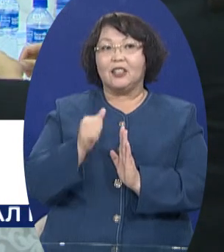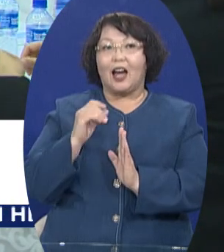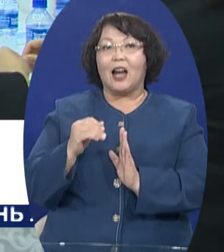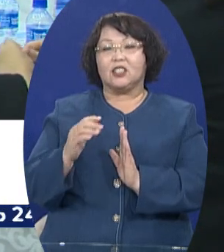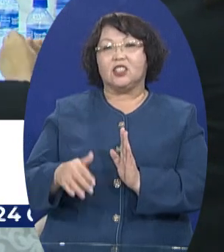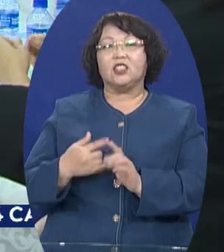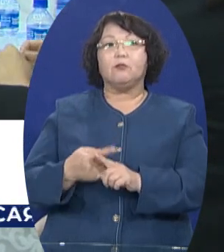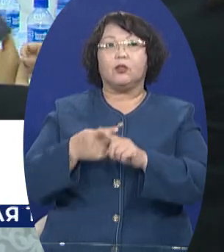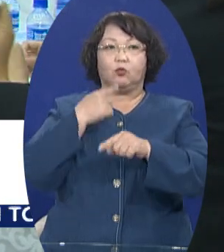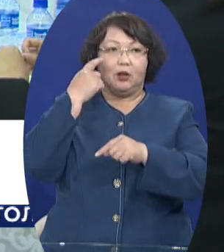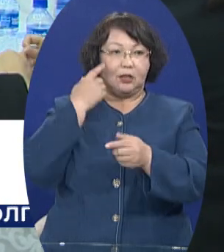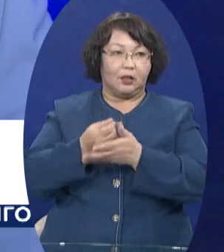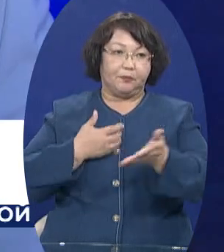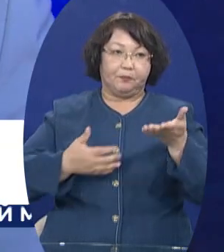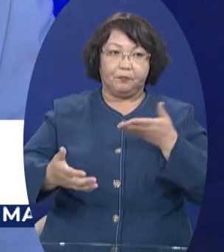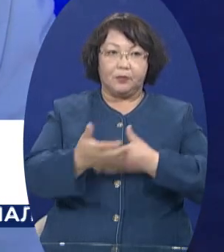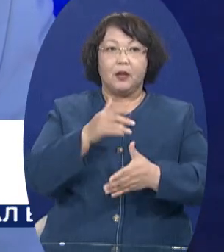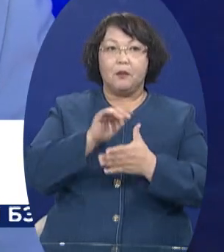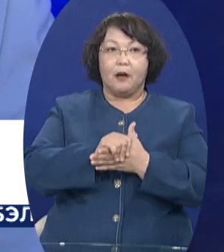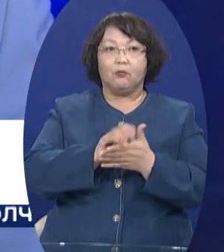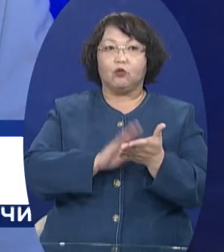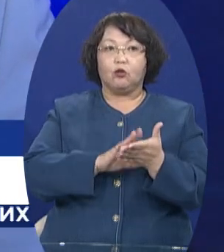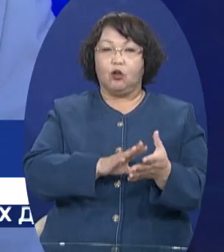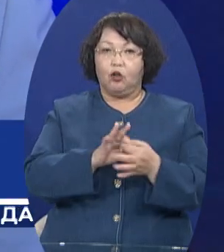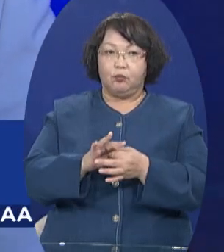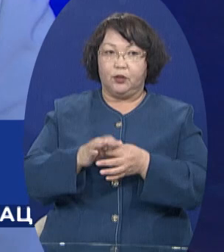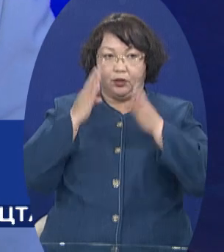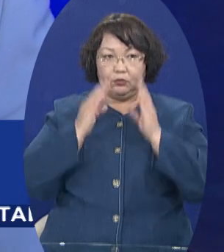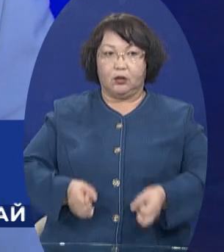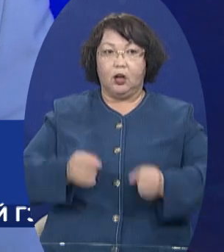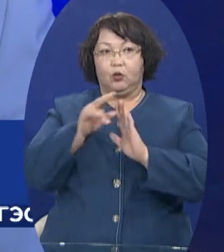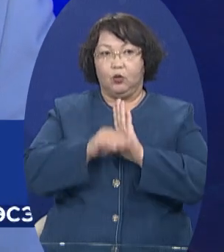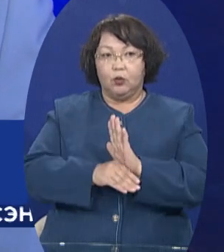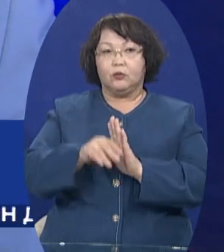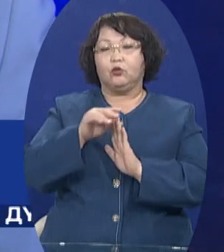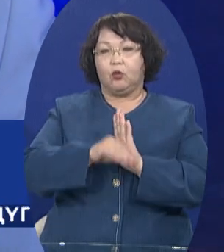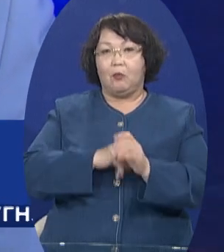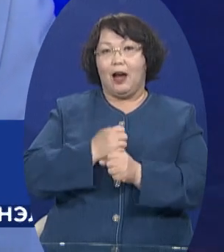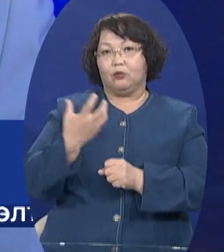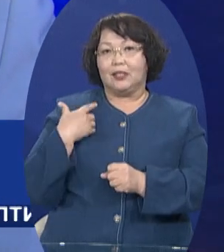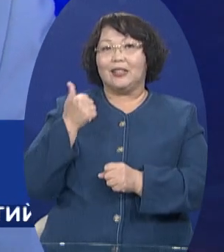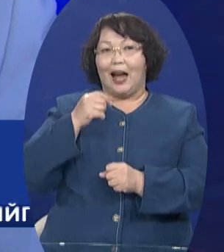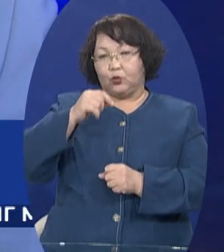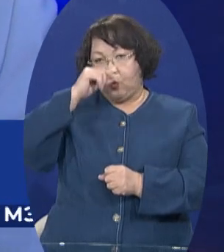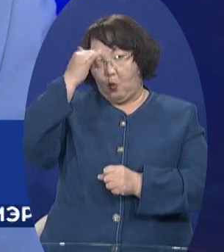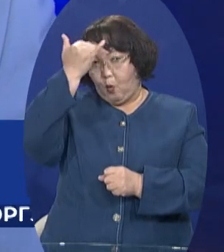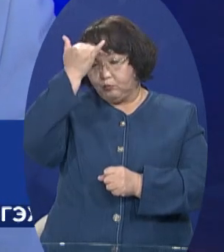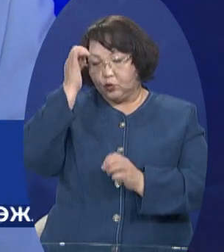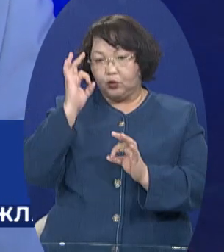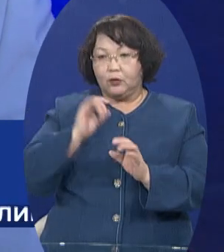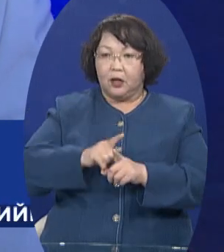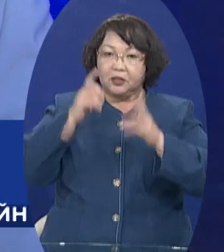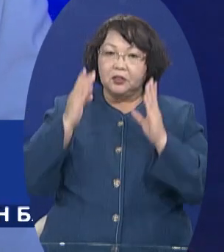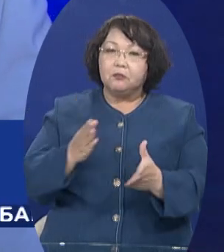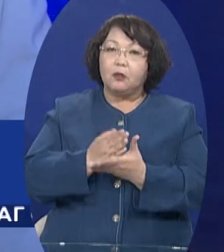санал бодлоо уулзж байна. Нотлогоонд цорилсан шийдвэрийг гаргаж байгаа. Дүрм журм хариуцлага хэрхэн ухамсарсан бэ гэдгээр илэрхийлэгддэг байгаа. Тэгэхээр энийг олвол